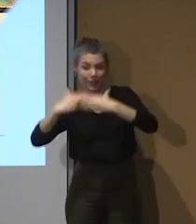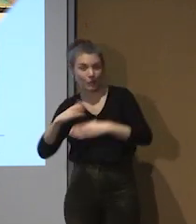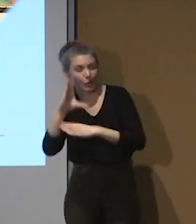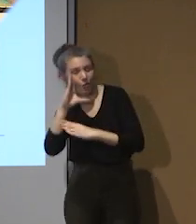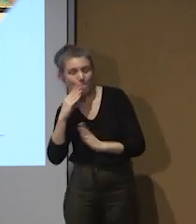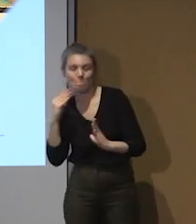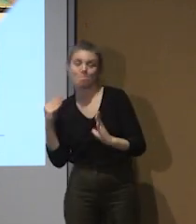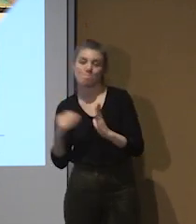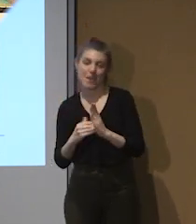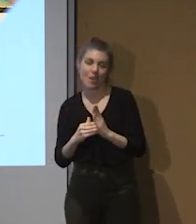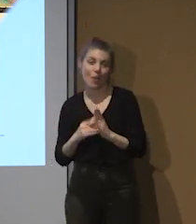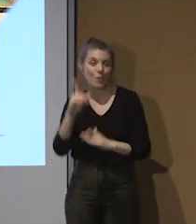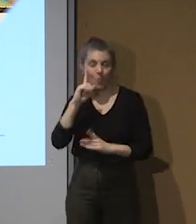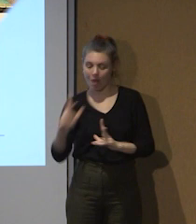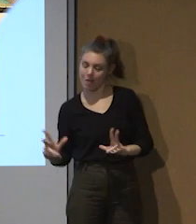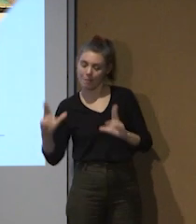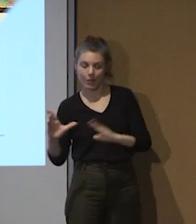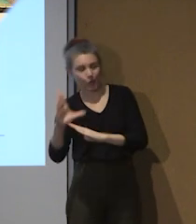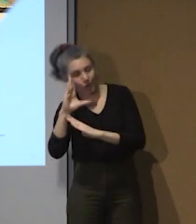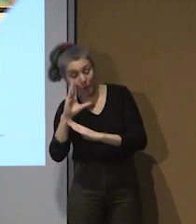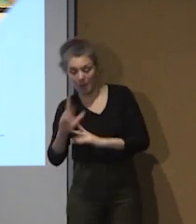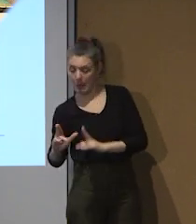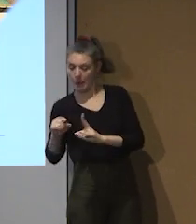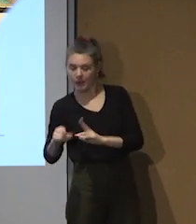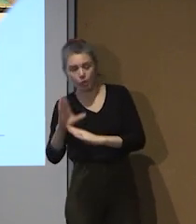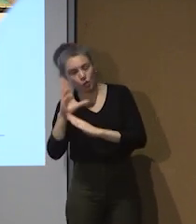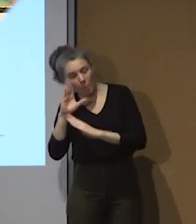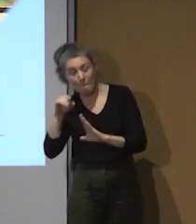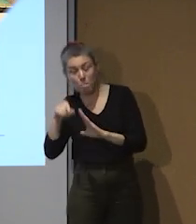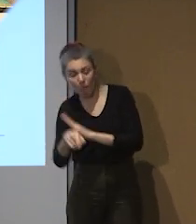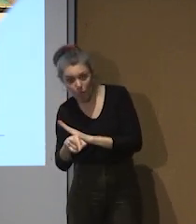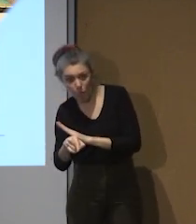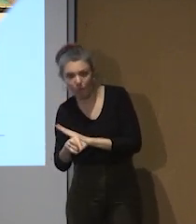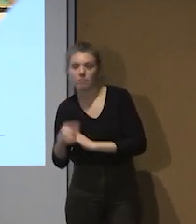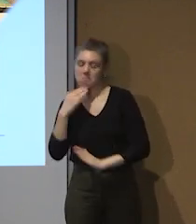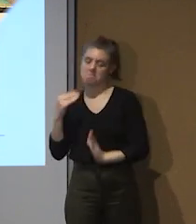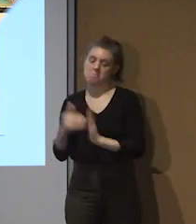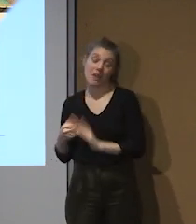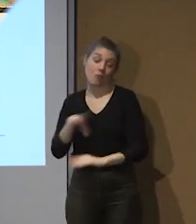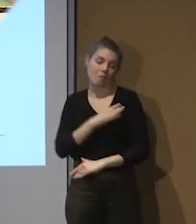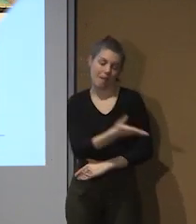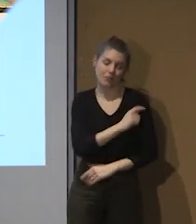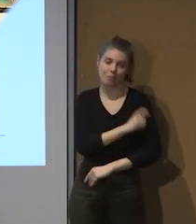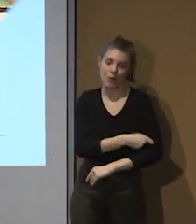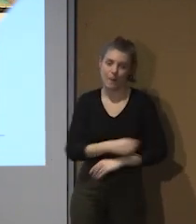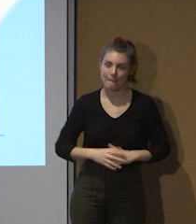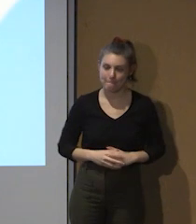profond, c'est le sommeil qui est récupérateur pour l'organisme, que ce soit au niveau psychique ou que ce soit au niveau physique.